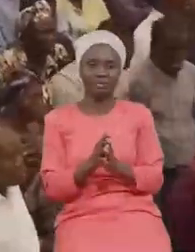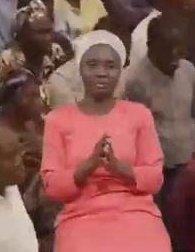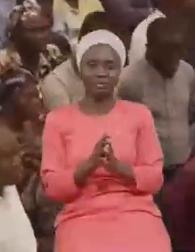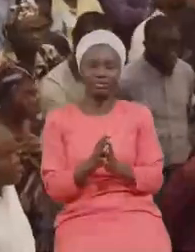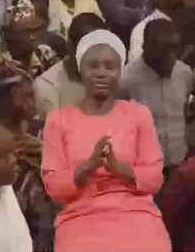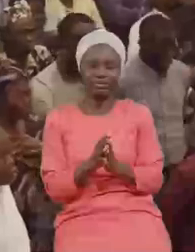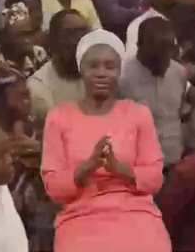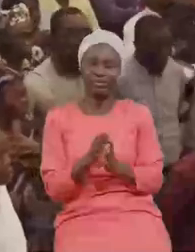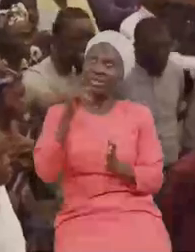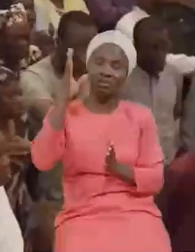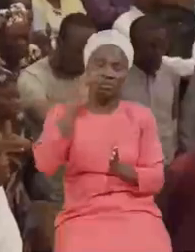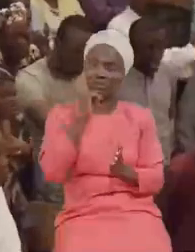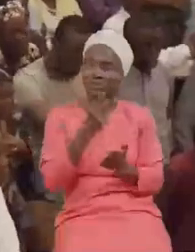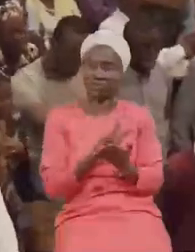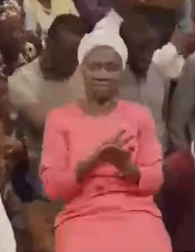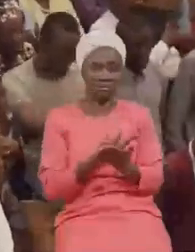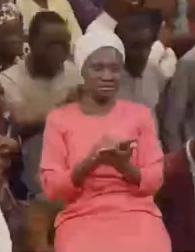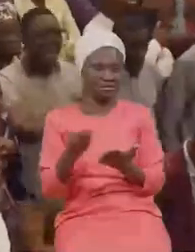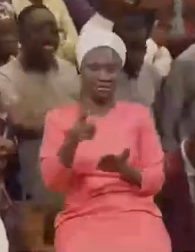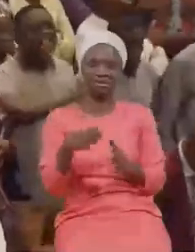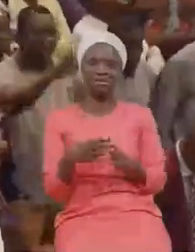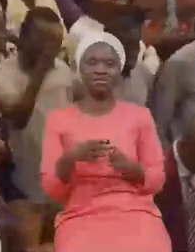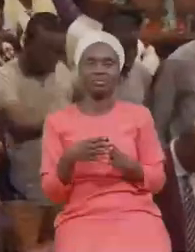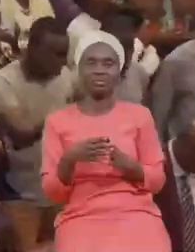il ne te délaissera pas